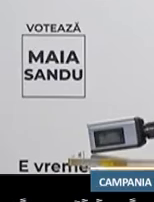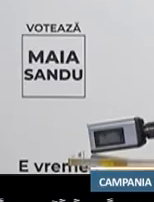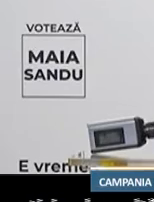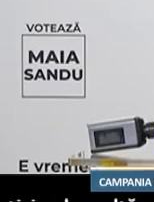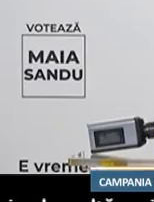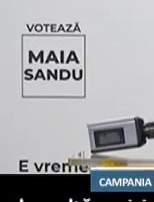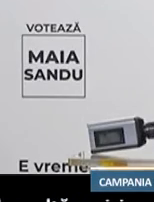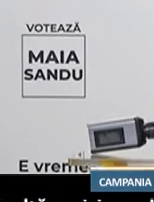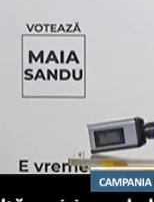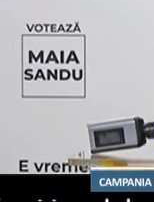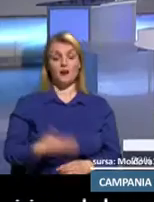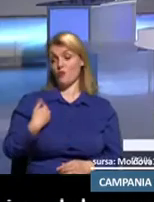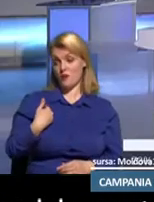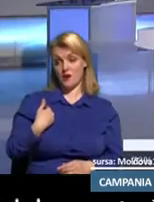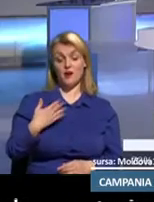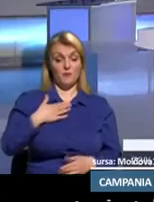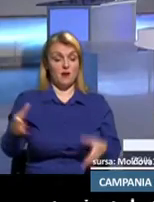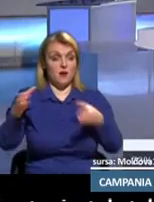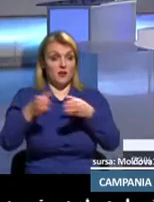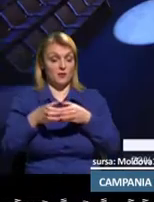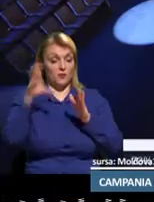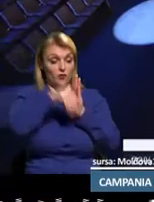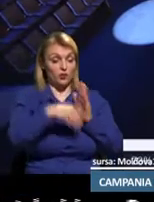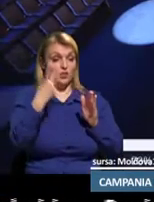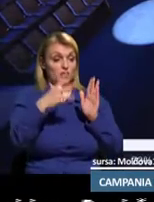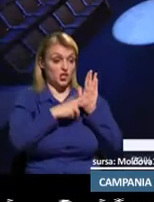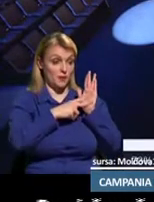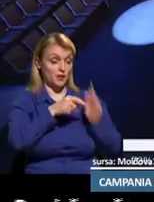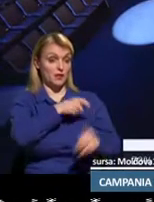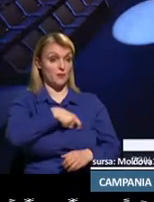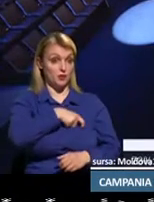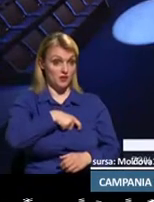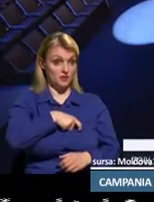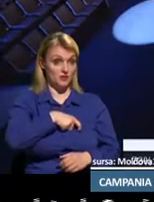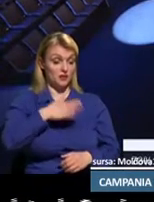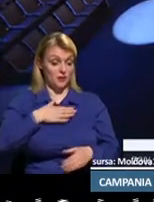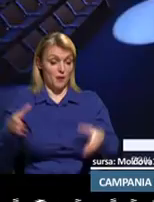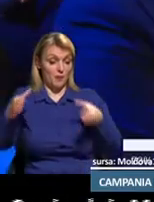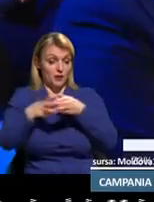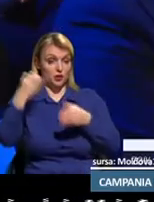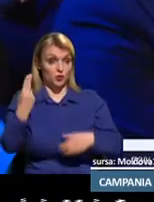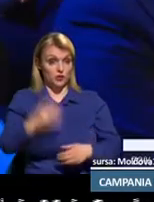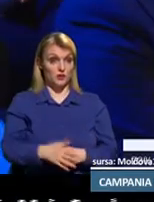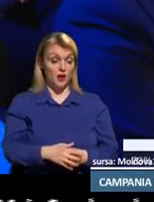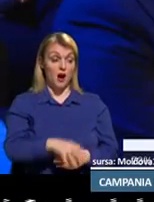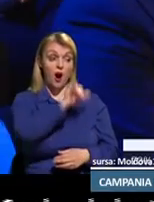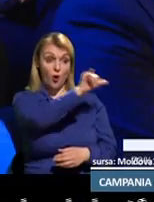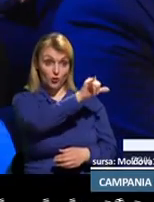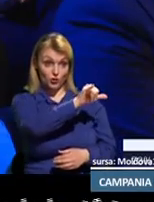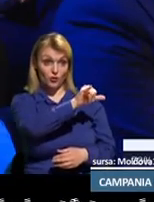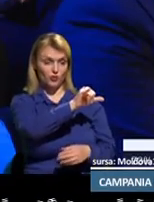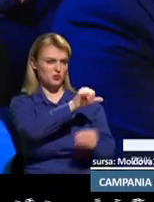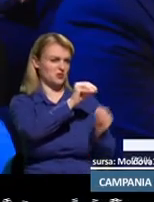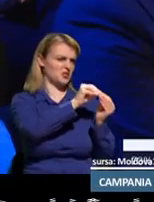cu contracandidatul său Igor Dodon. În același timp, misiunea de observare Promolex a declarat că postul public de televiziune a